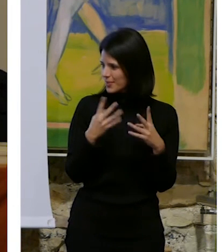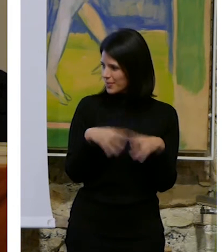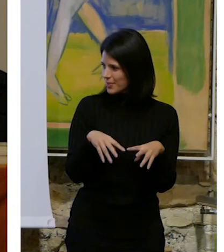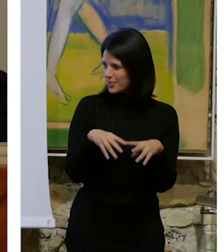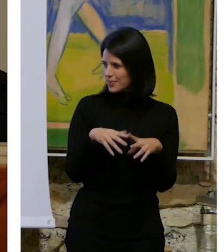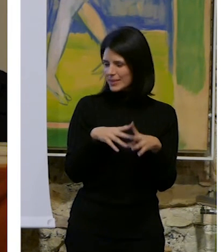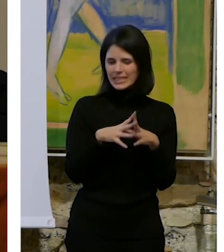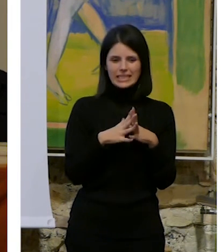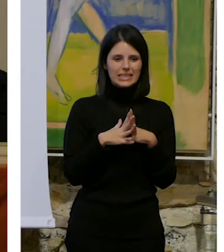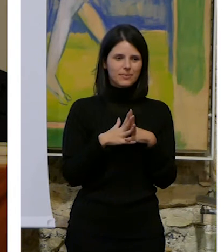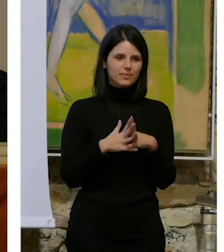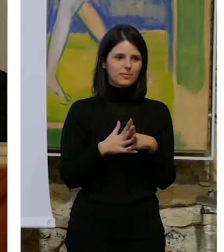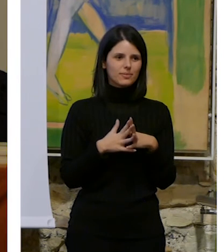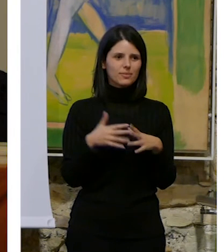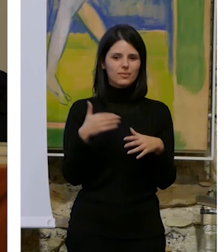forse.